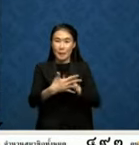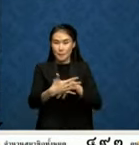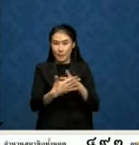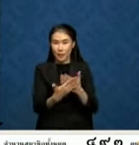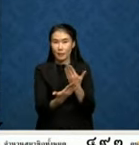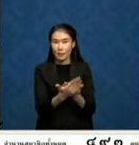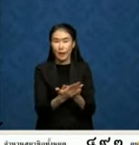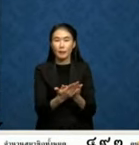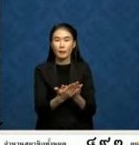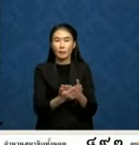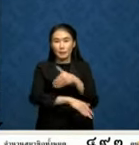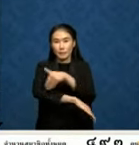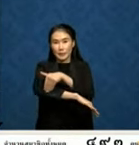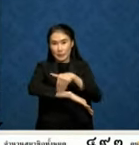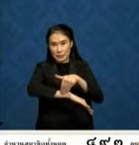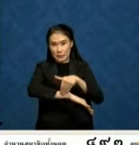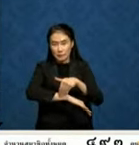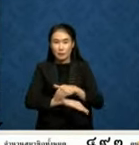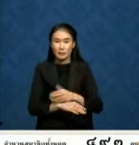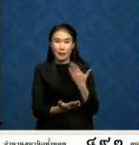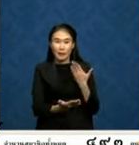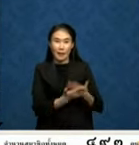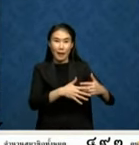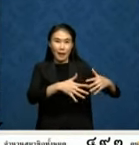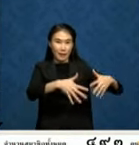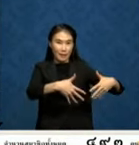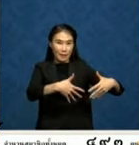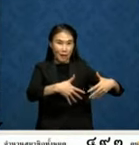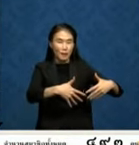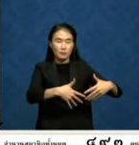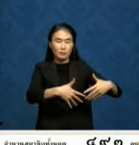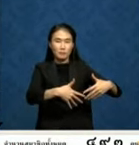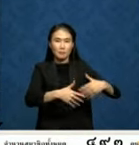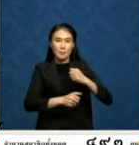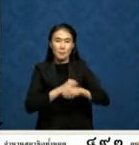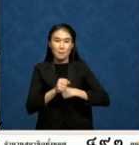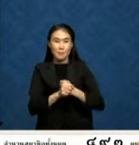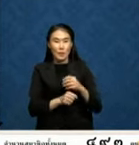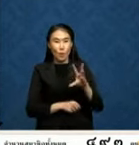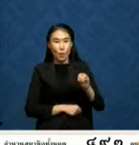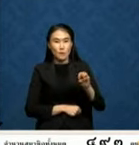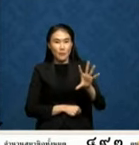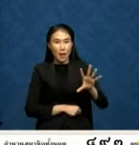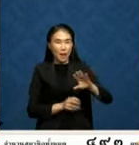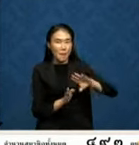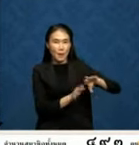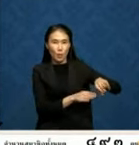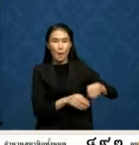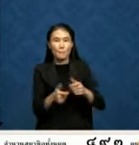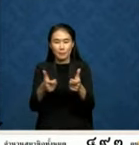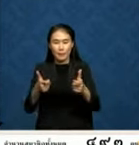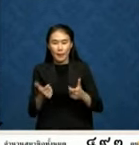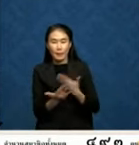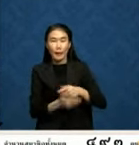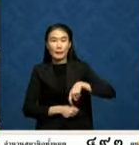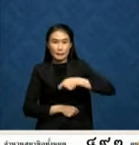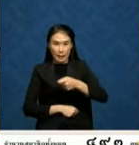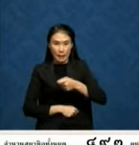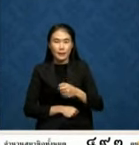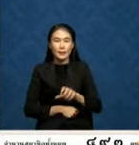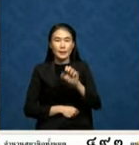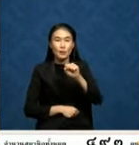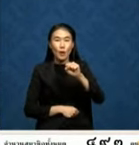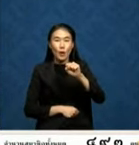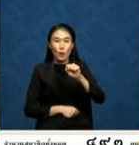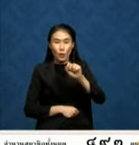ำบัญชีนะครับซึ่งไม่รวมรายได้ของกองทุนพัฒนาไฟฟ้าในปีงบประมาณ2565สำนักงานกกพ.มีร